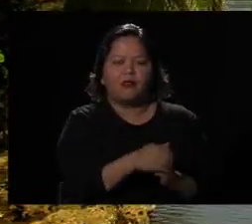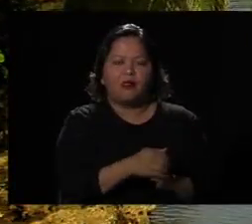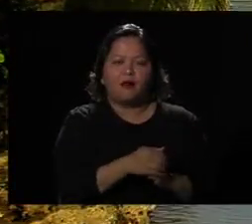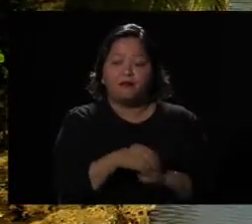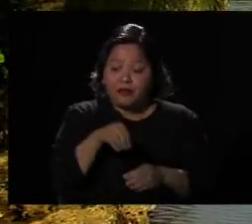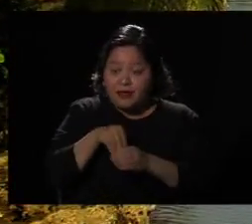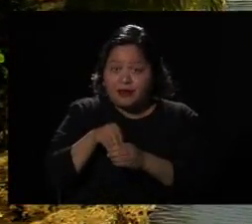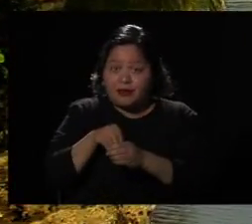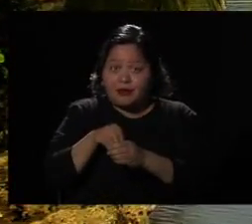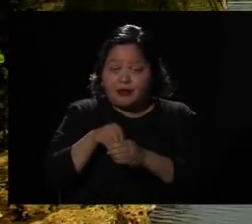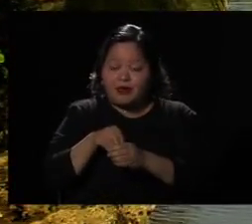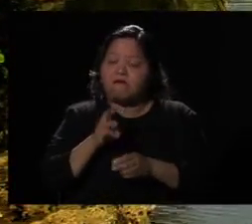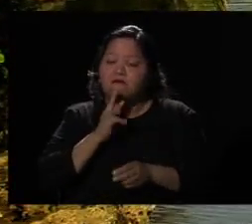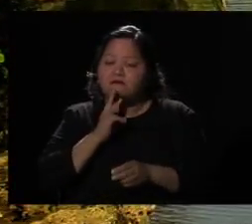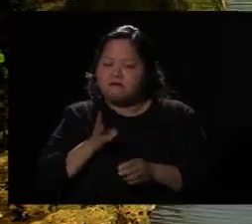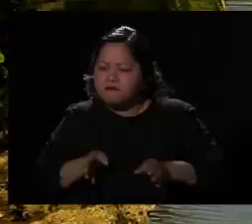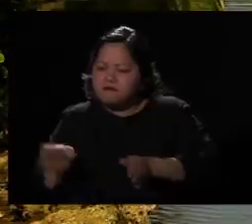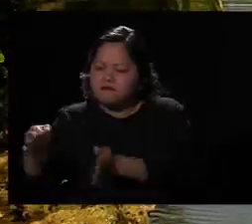Giisadok.